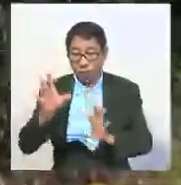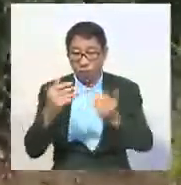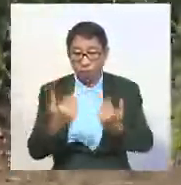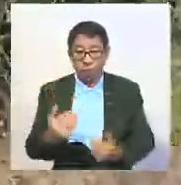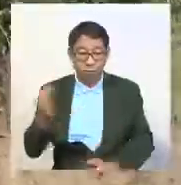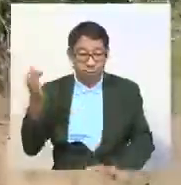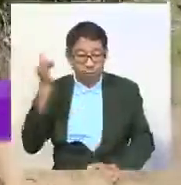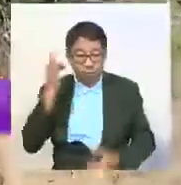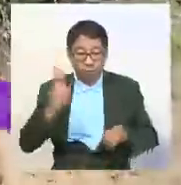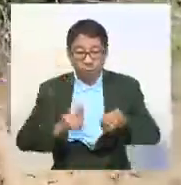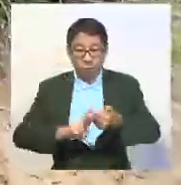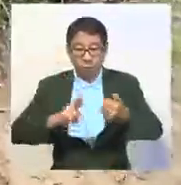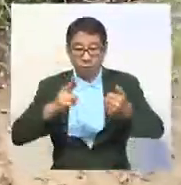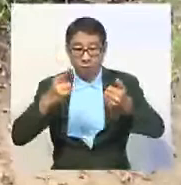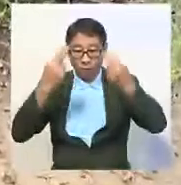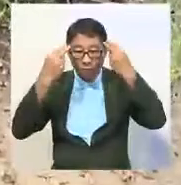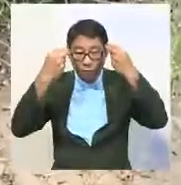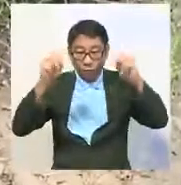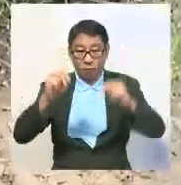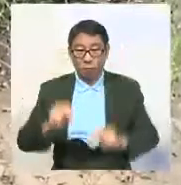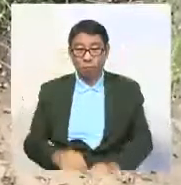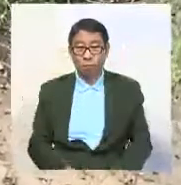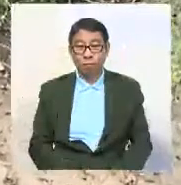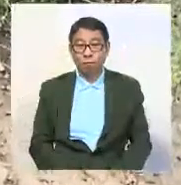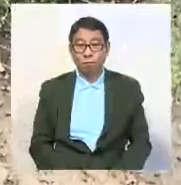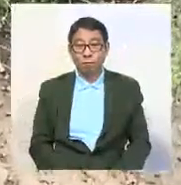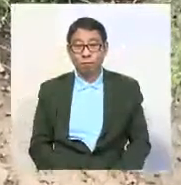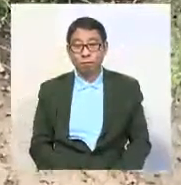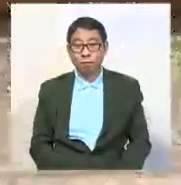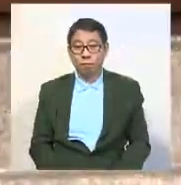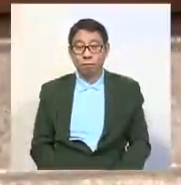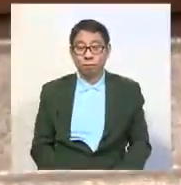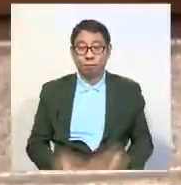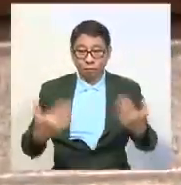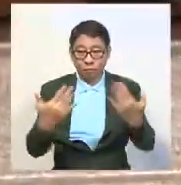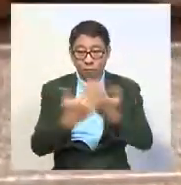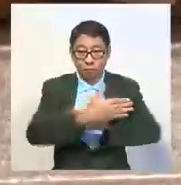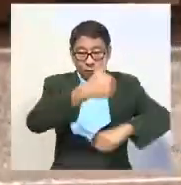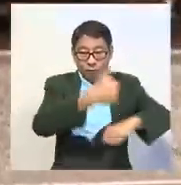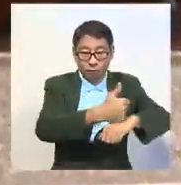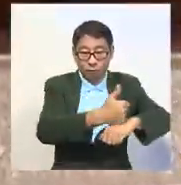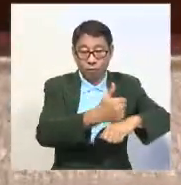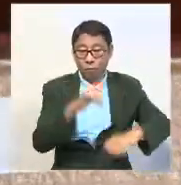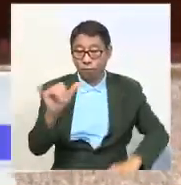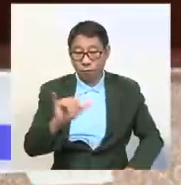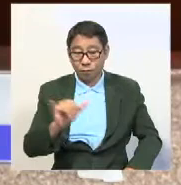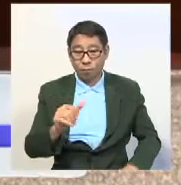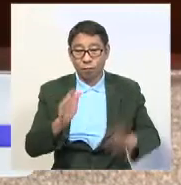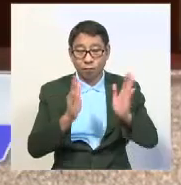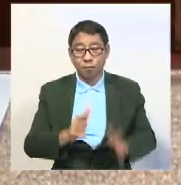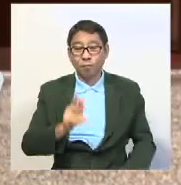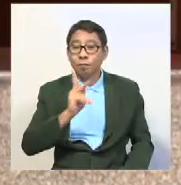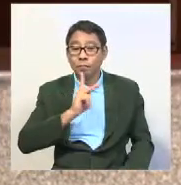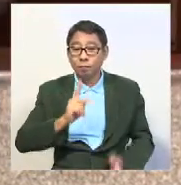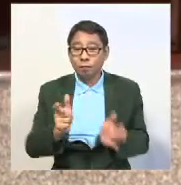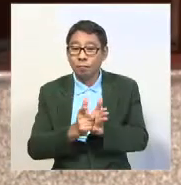ฟังเสียงท่านนายกรัฐมนตรีกันหน่อยค่ะ เรื่องของการเปลี่ยนตัวหัวหน้าตอนนี้ไม่มีการเปลี่ยนตัวเพราะคนเก่าท่านลาออกไปแล้ว